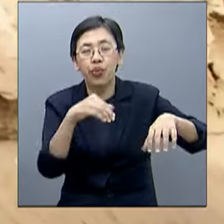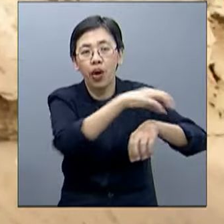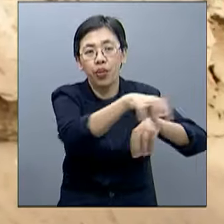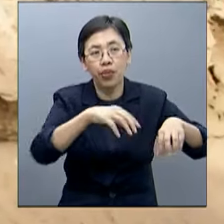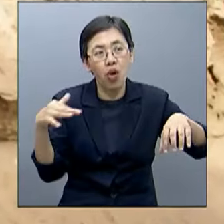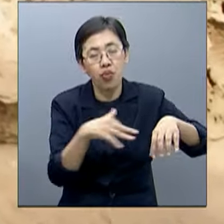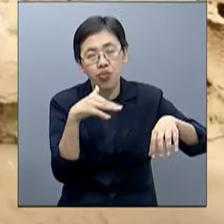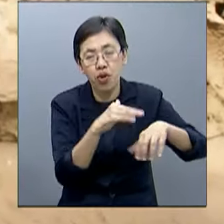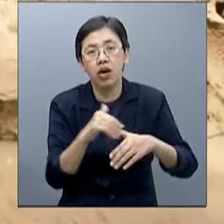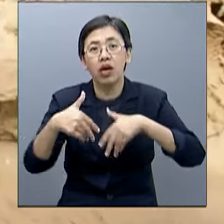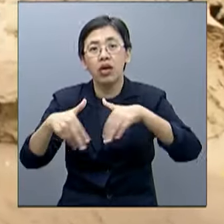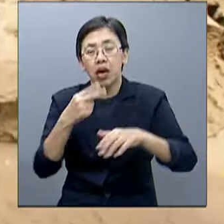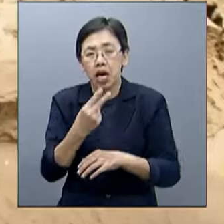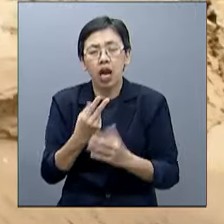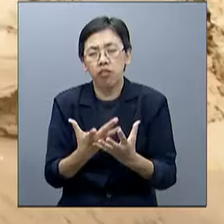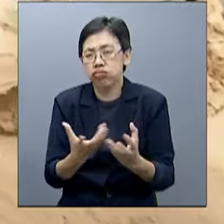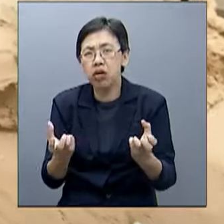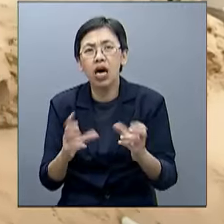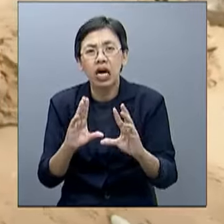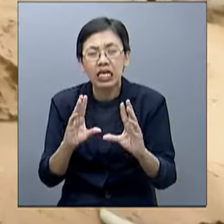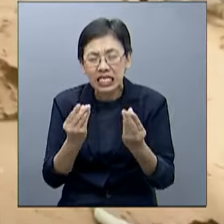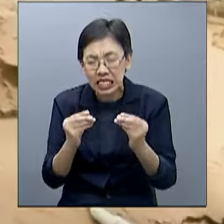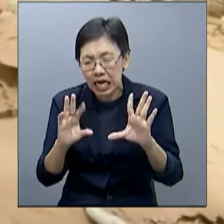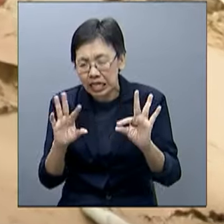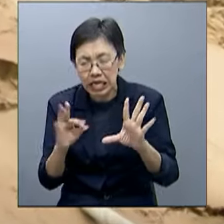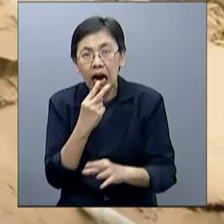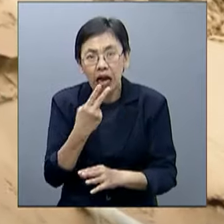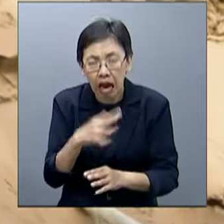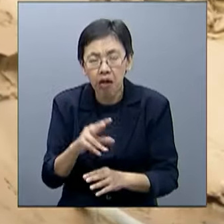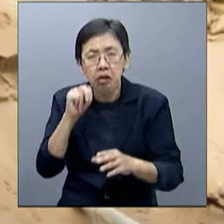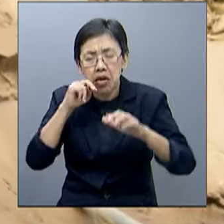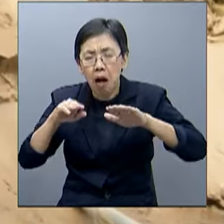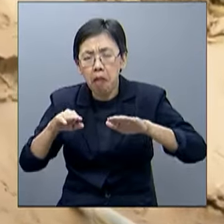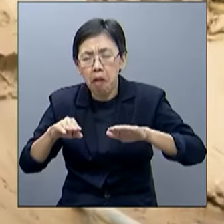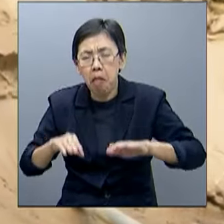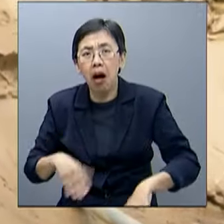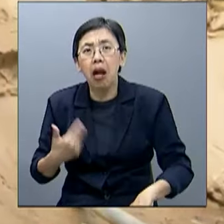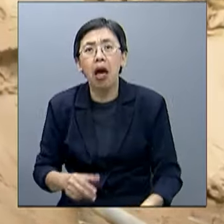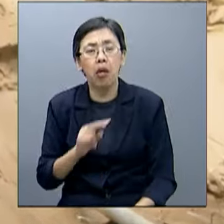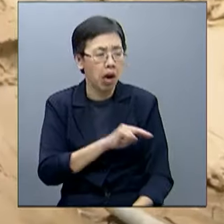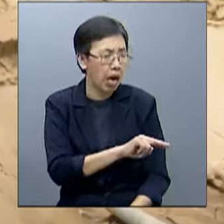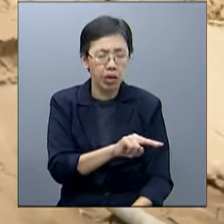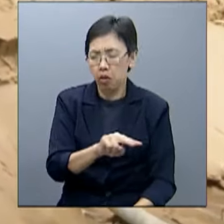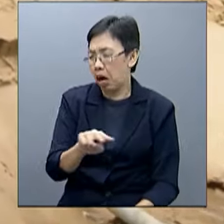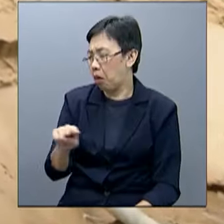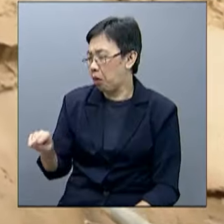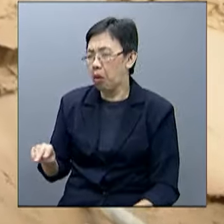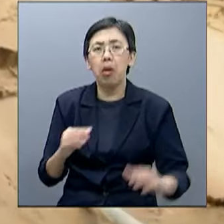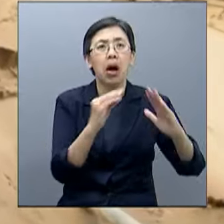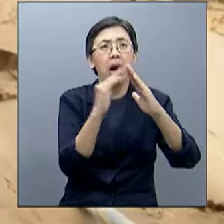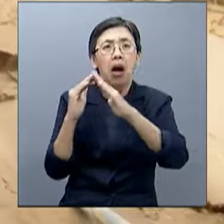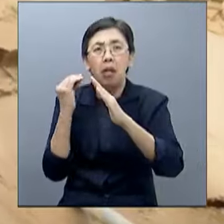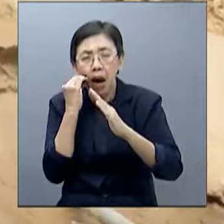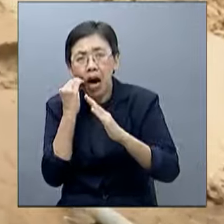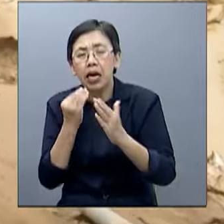อนนี้ทำให้เห็นความเสียหายถึงแม้ว่าระดับน้ำจะลดลงไปบ้างแล้วนะครับความเสียหายที่เกิดขึ้นเรียกว่าหนักและก็ยากที่จะกลับไปฟื้นฟู